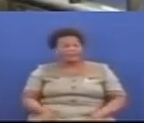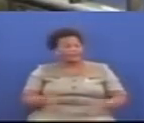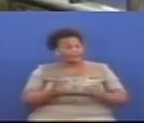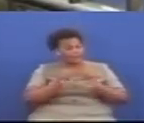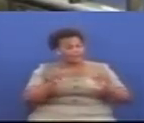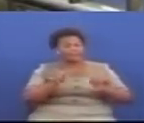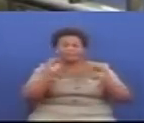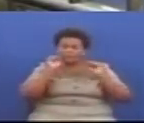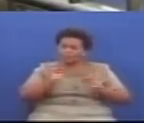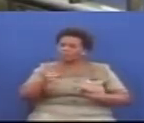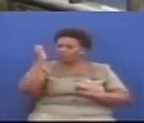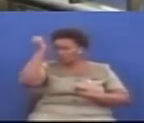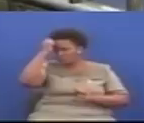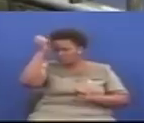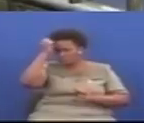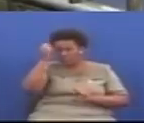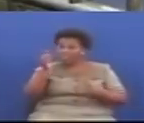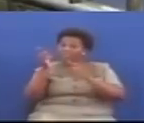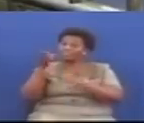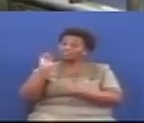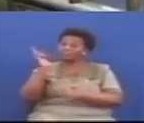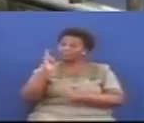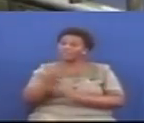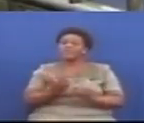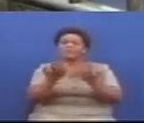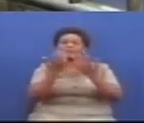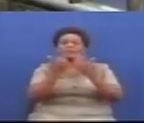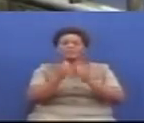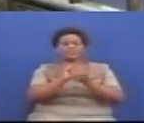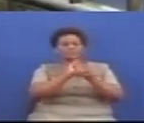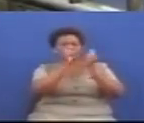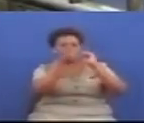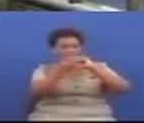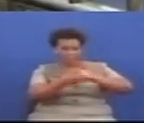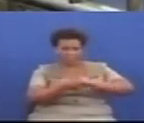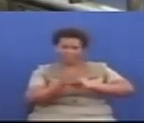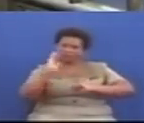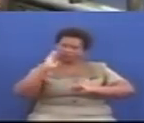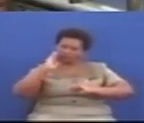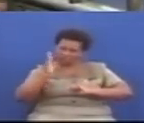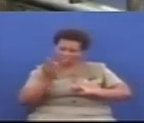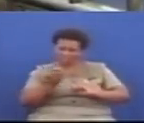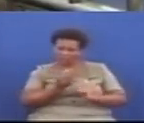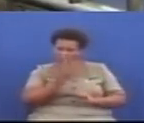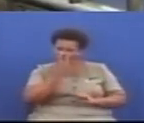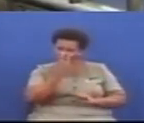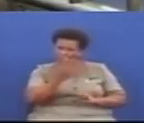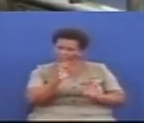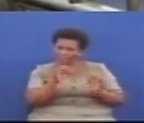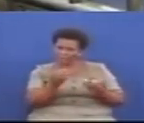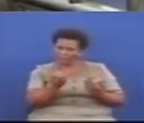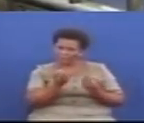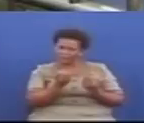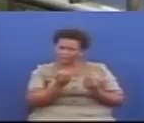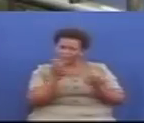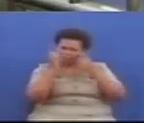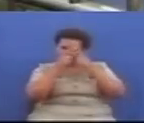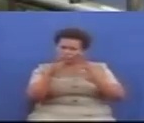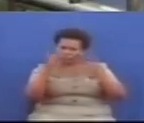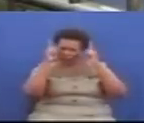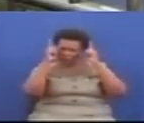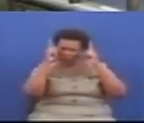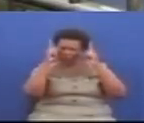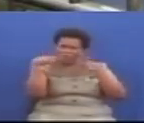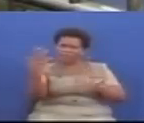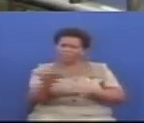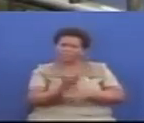ikabadilika. Naomba kama serikali tulipokee hilo wazo, tuangalie ni namna gani hiki chuo kinaweza tukakifanyia utaratibu ili kiweze kupata huduma